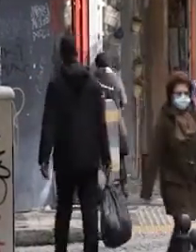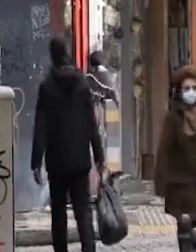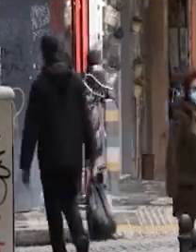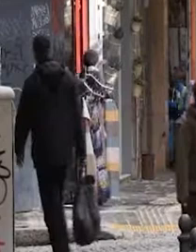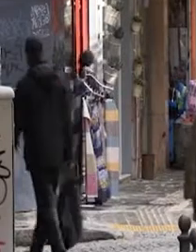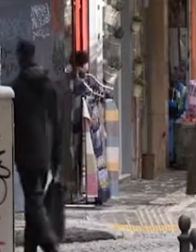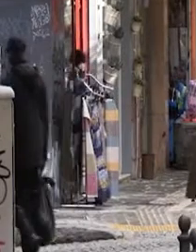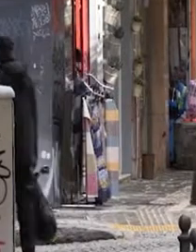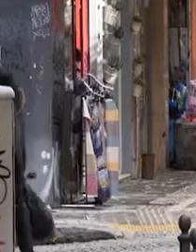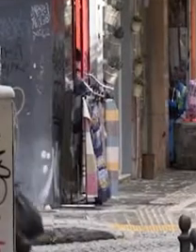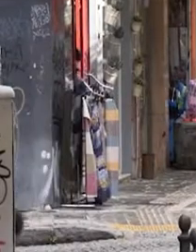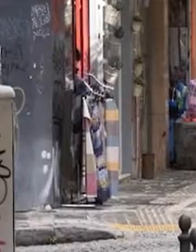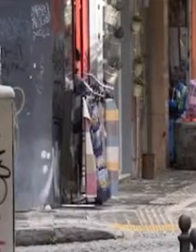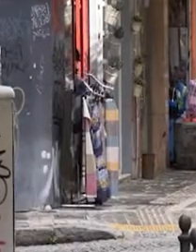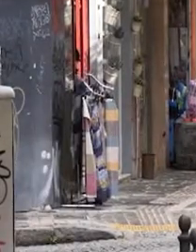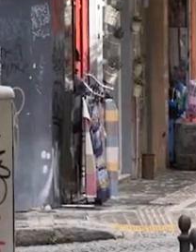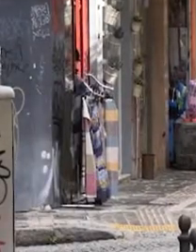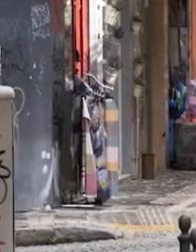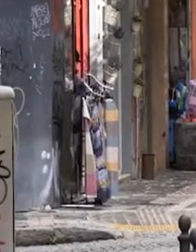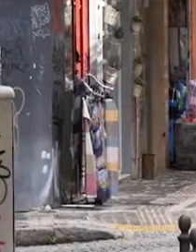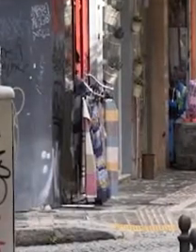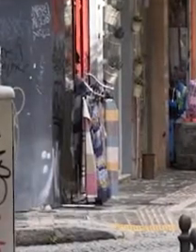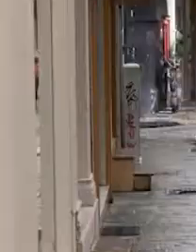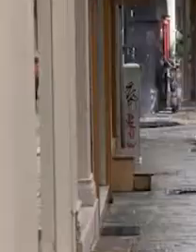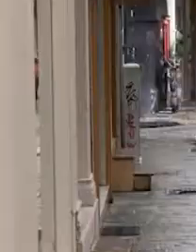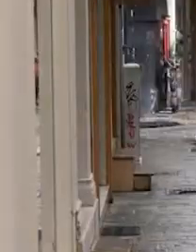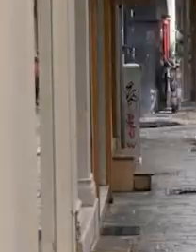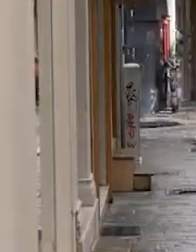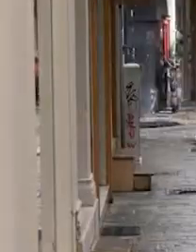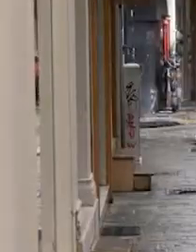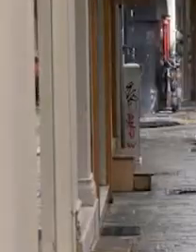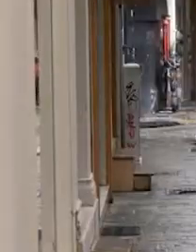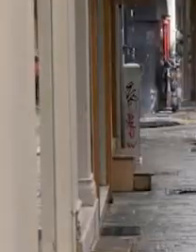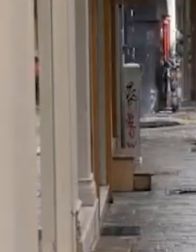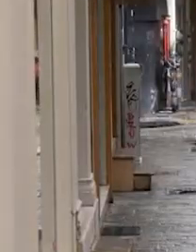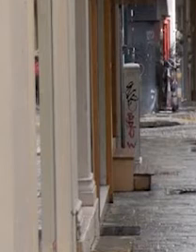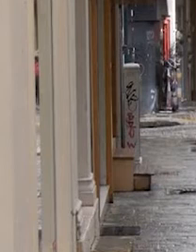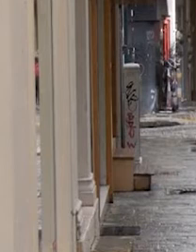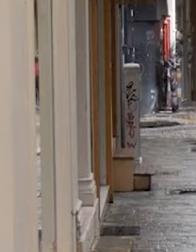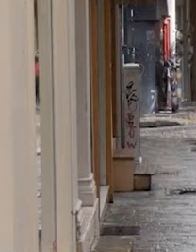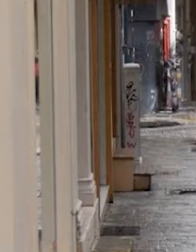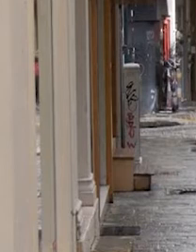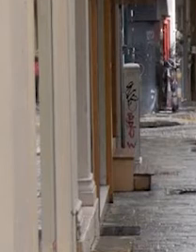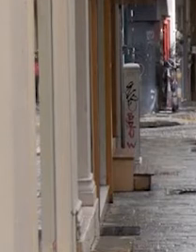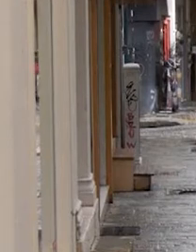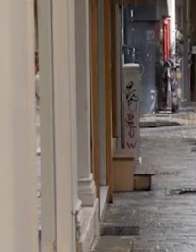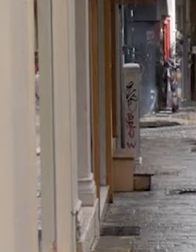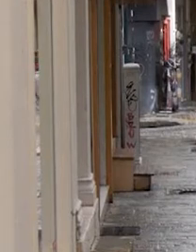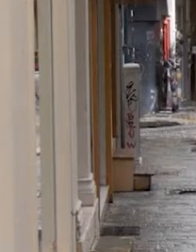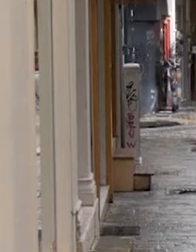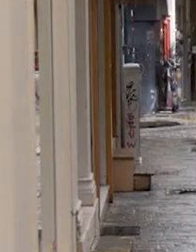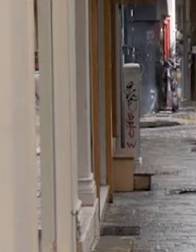επιβαρημένη, όπως ανέφερε στην εισήγησή του ο επίκουρος καθηγητής της Ιατρικής Σχολής του ΕΚΠΑ και μέλος της Επιτροπής Εμπειρογνωμόνων